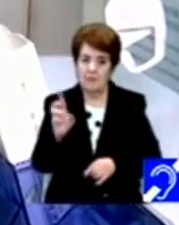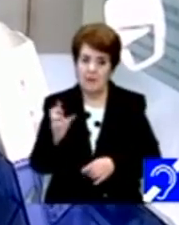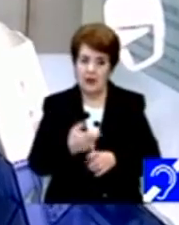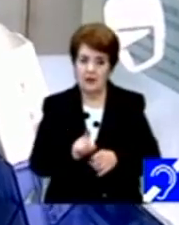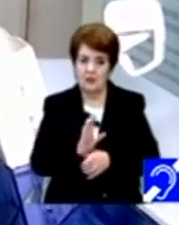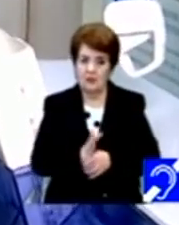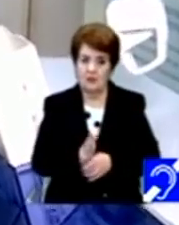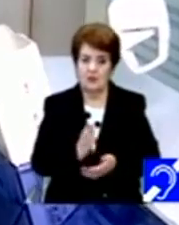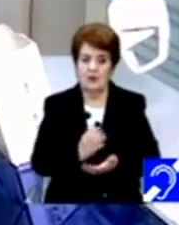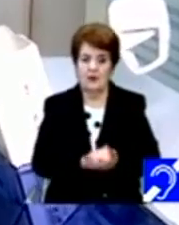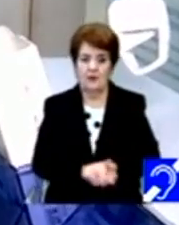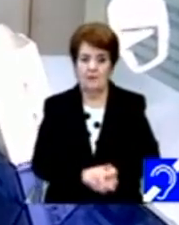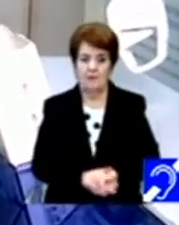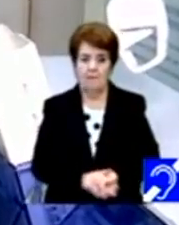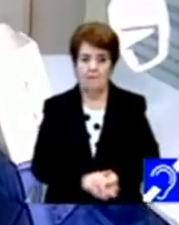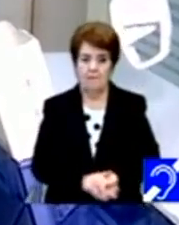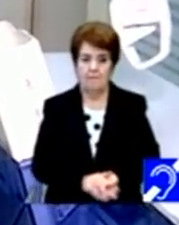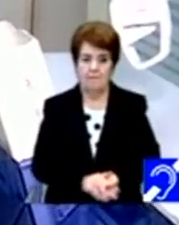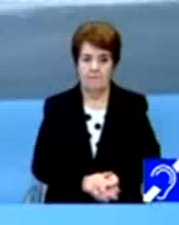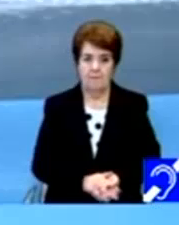Adelin Petrișor și Romeo Stancu.